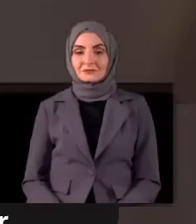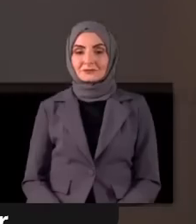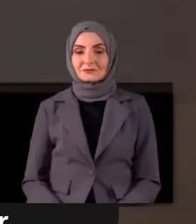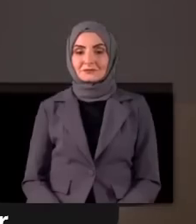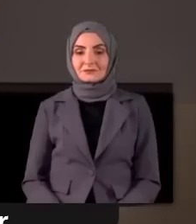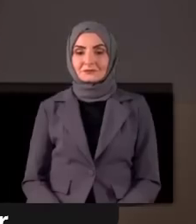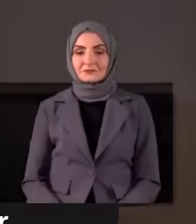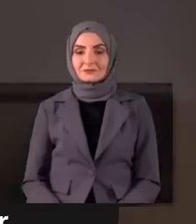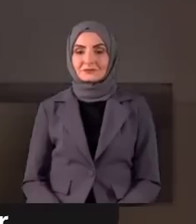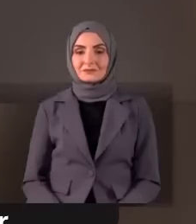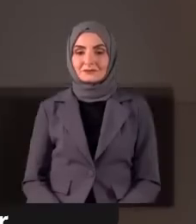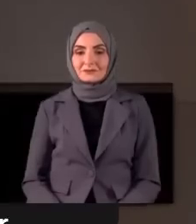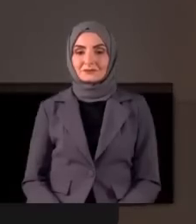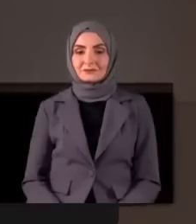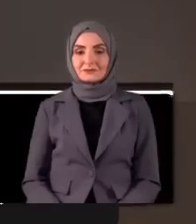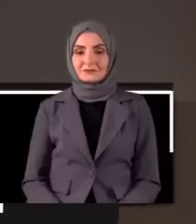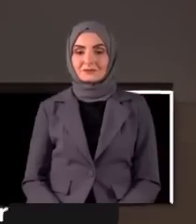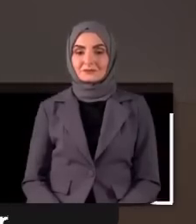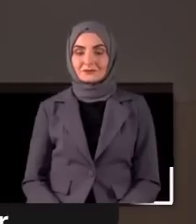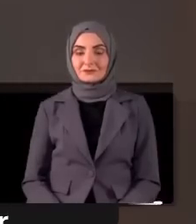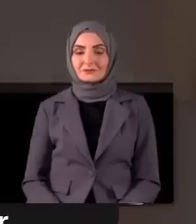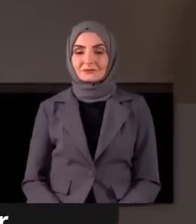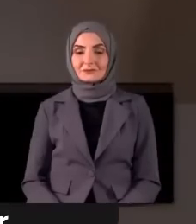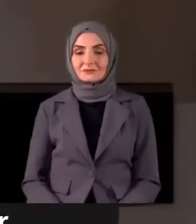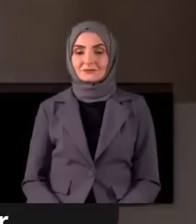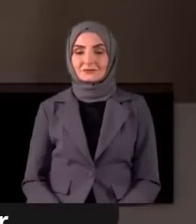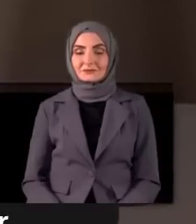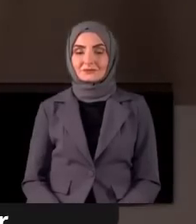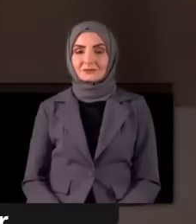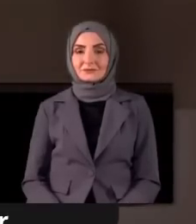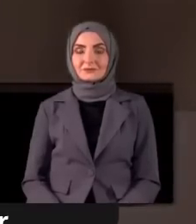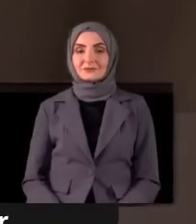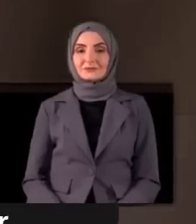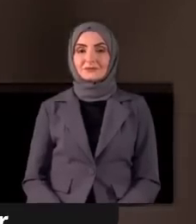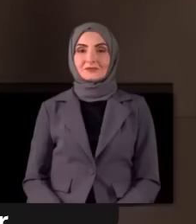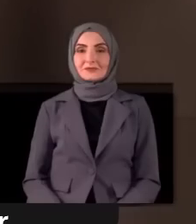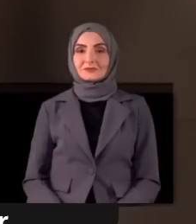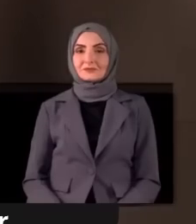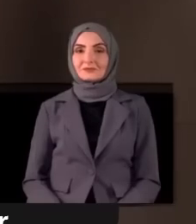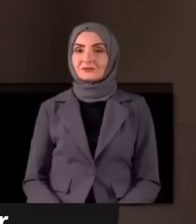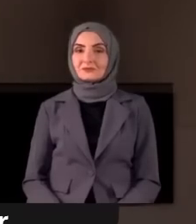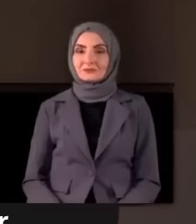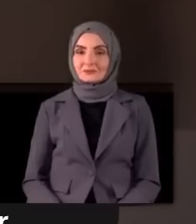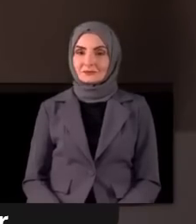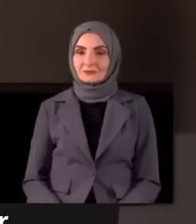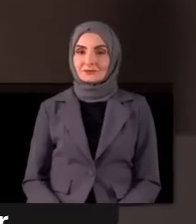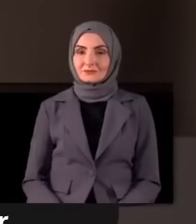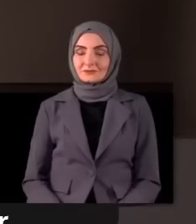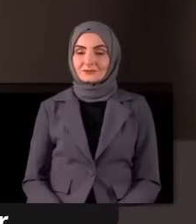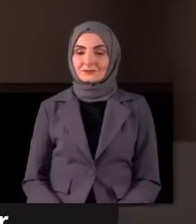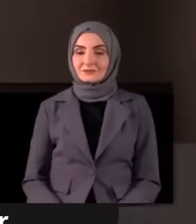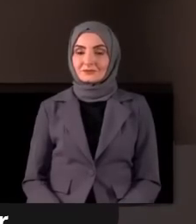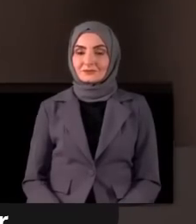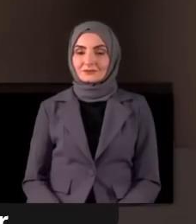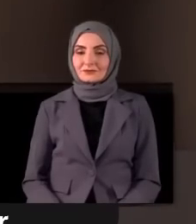abimizin çocuklarının geleceği olan emanetini teslim ediyoruz. Allah bir daha böyle bir acı göstermesin. Allah